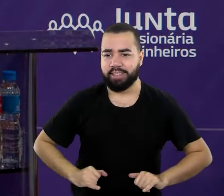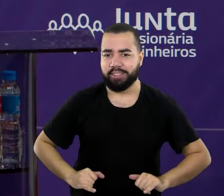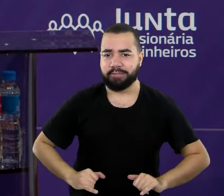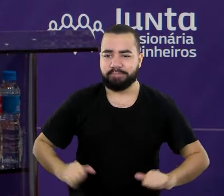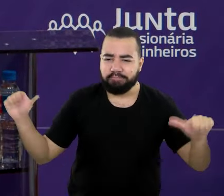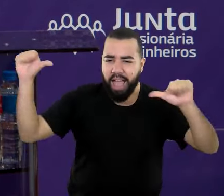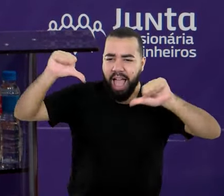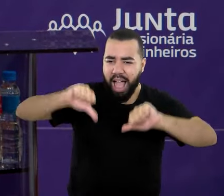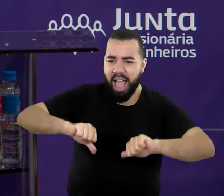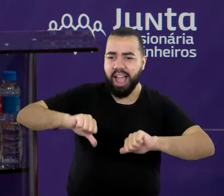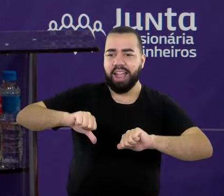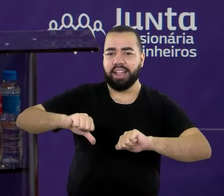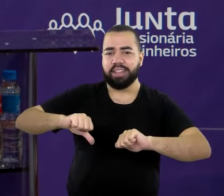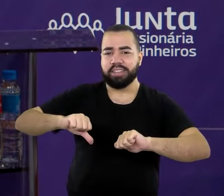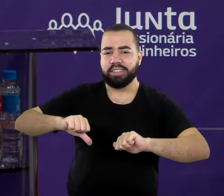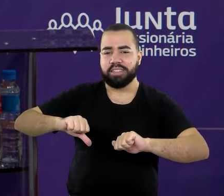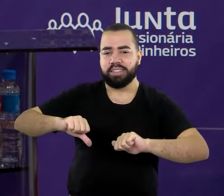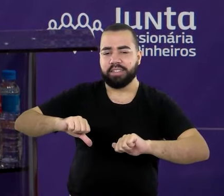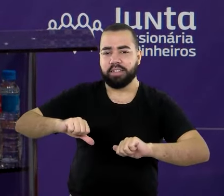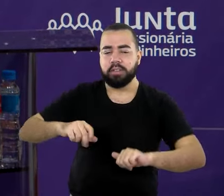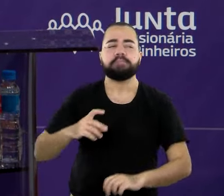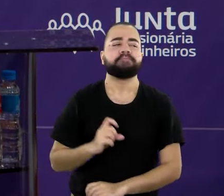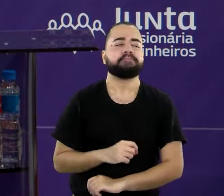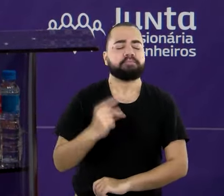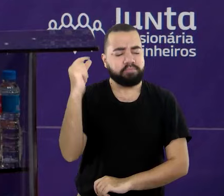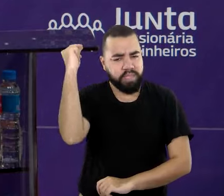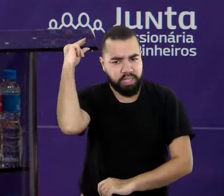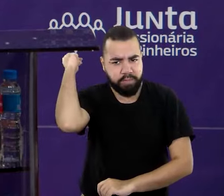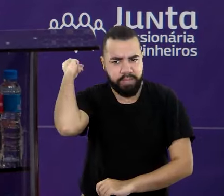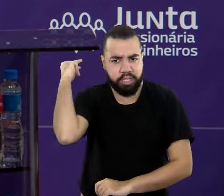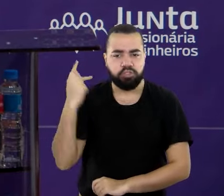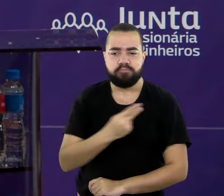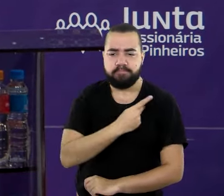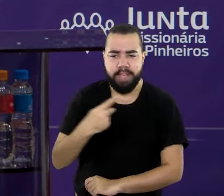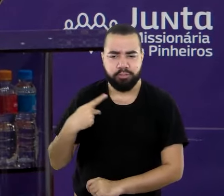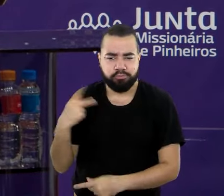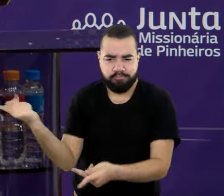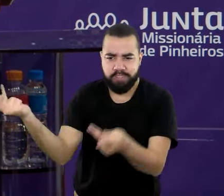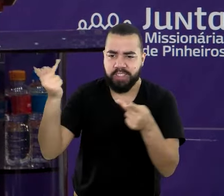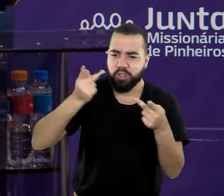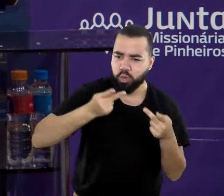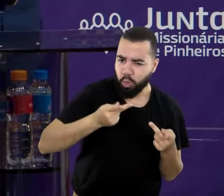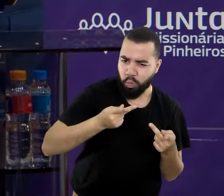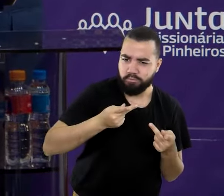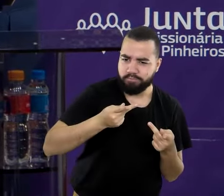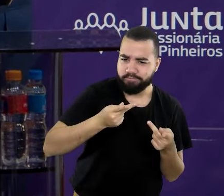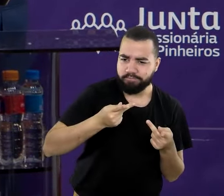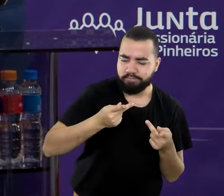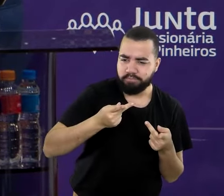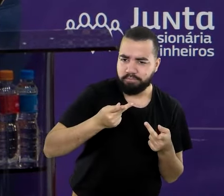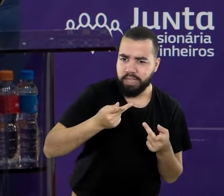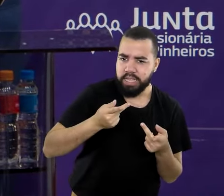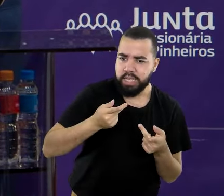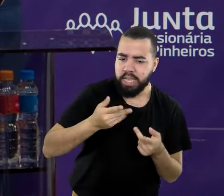어떤 목사님이 신방을 했답니다. Pastor, ele fez uma visita. 신방을